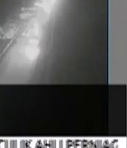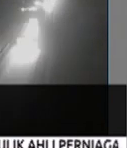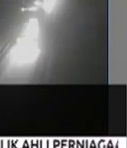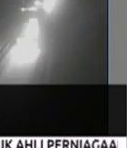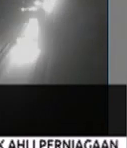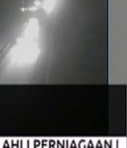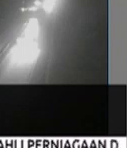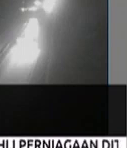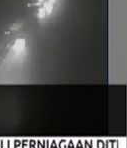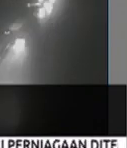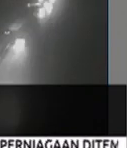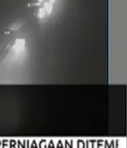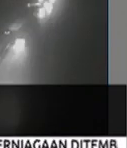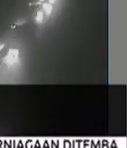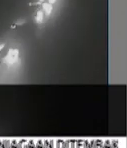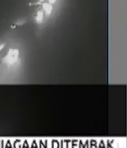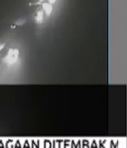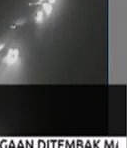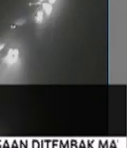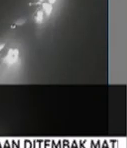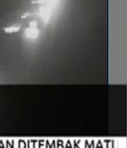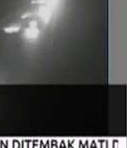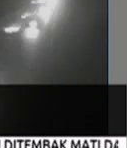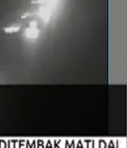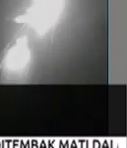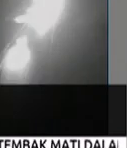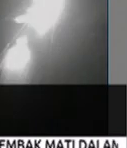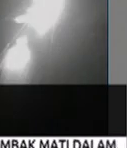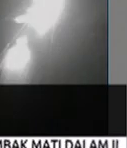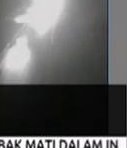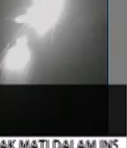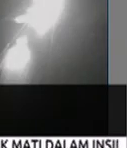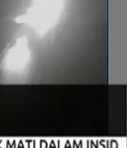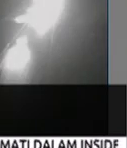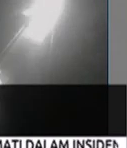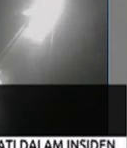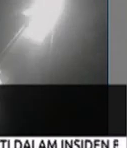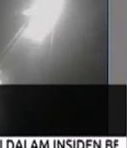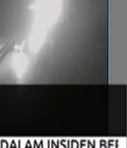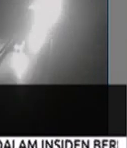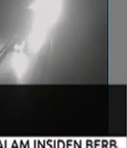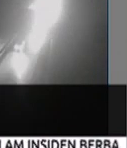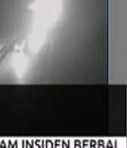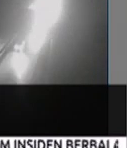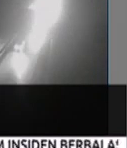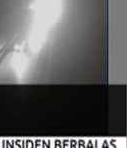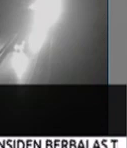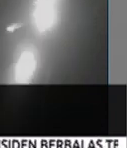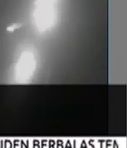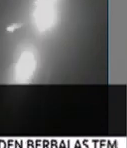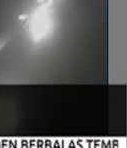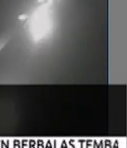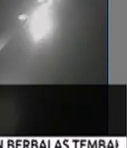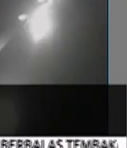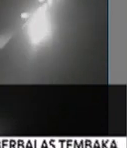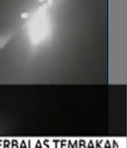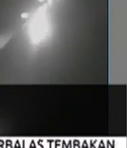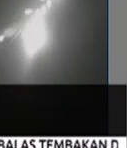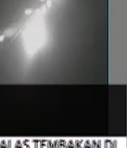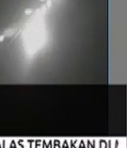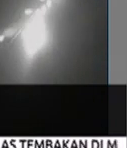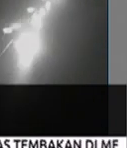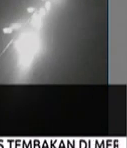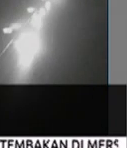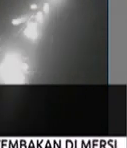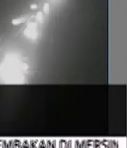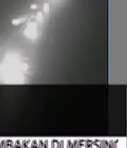Senai di kedua-dua arah. Trafik juga adalah perlahan dari persimpangan Pasir Gudang menuju ke persimpangan Dato'